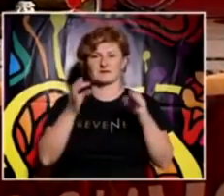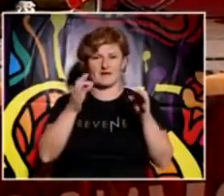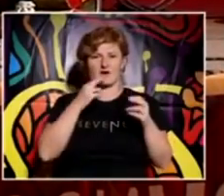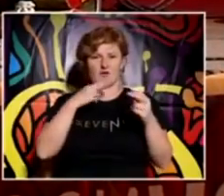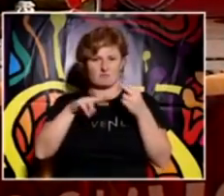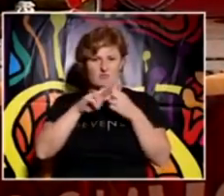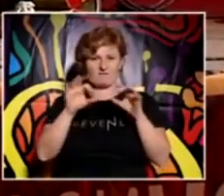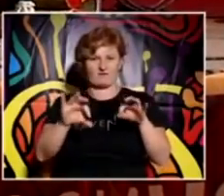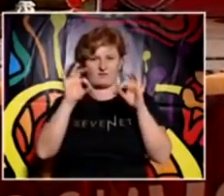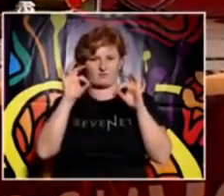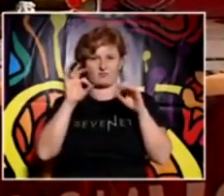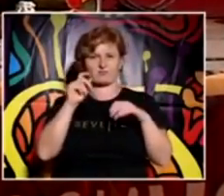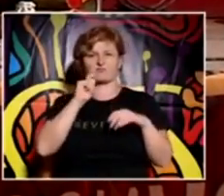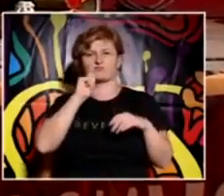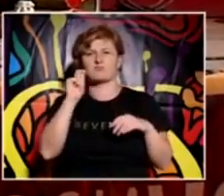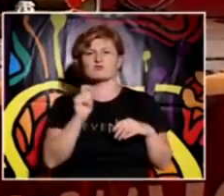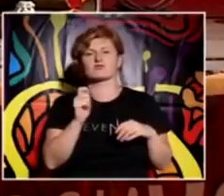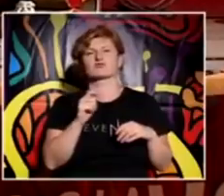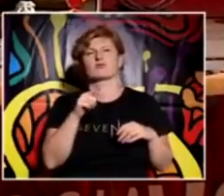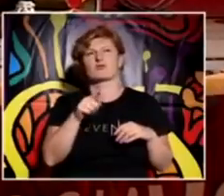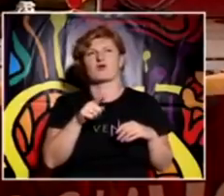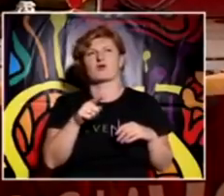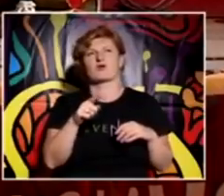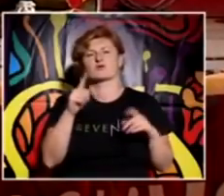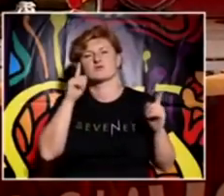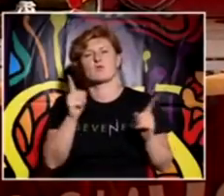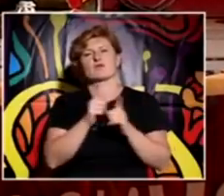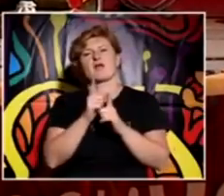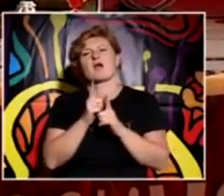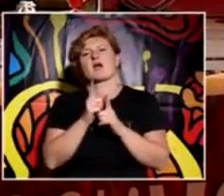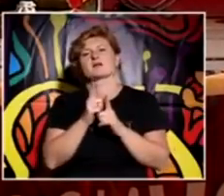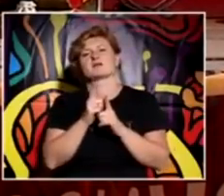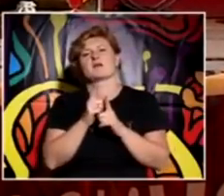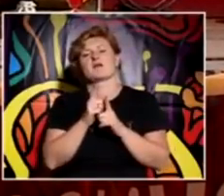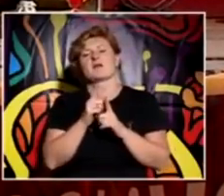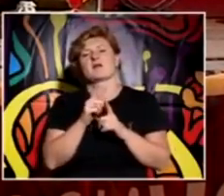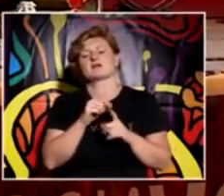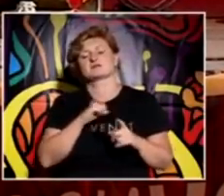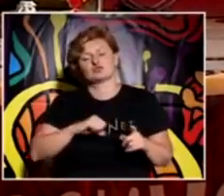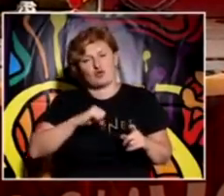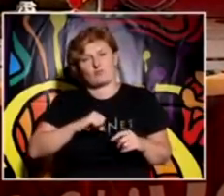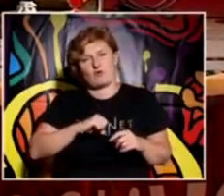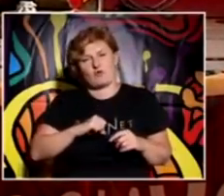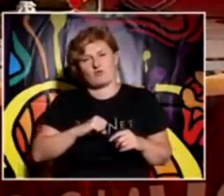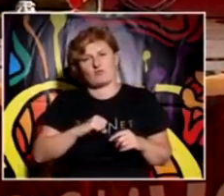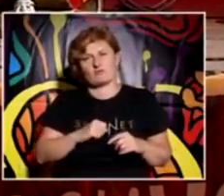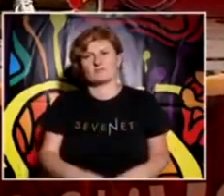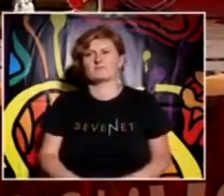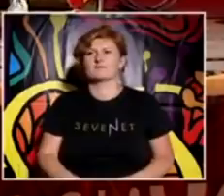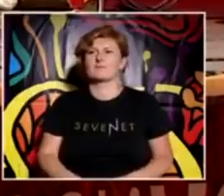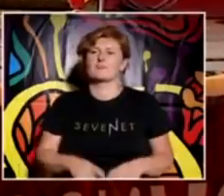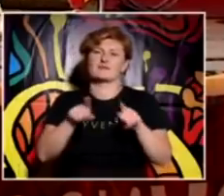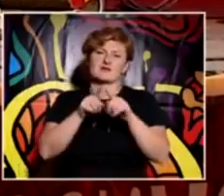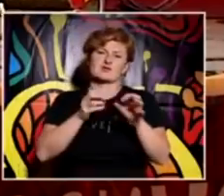dla was podróżowanie to wyjątkowe spotkanie z samym sobą, bo wsłuchujecie się wtedy w siebie, ale i z historią i kulturą,